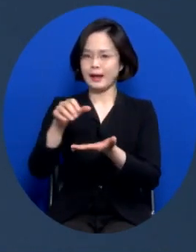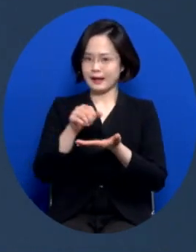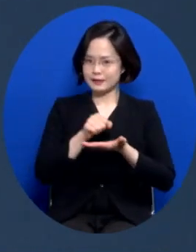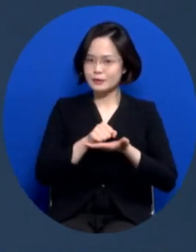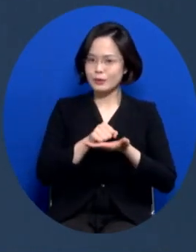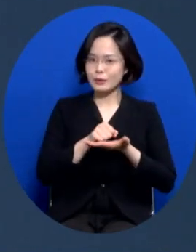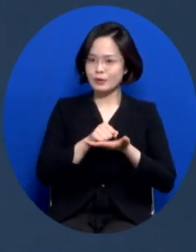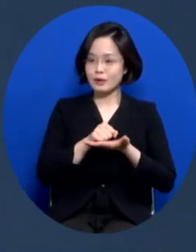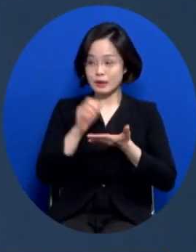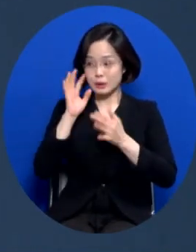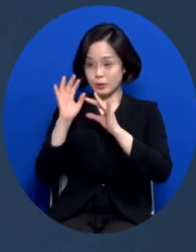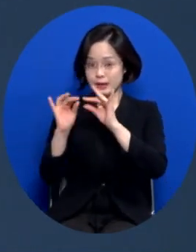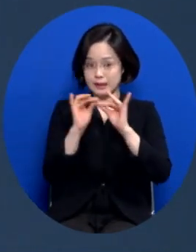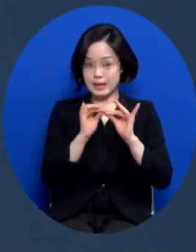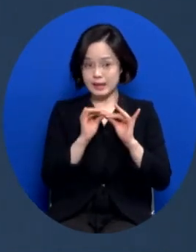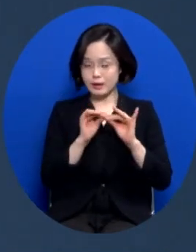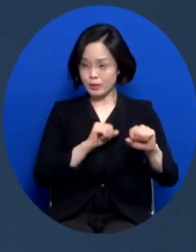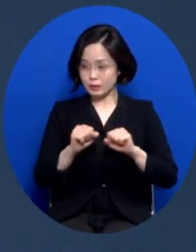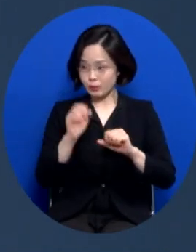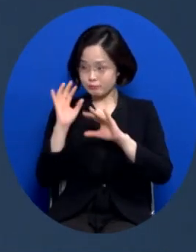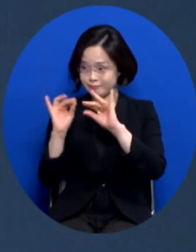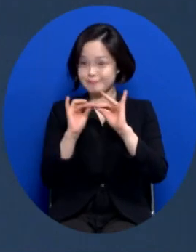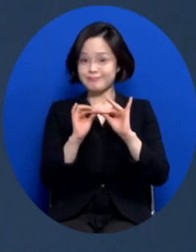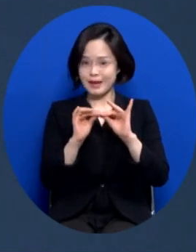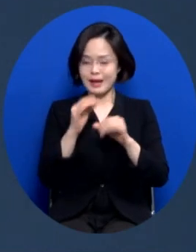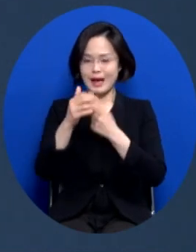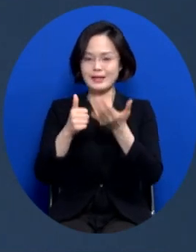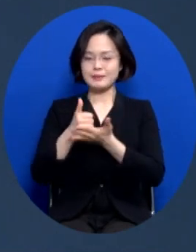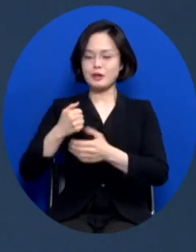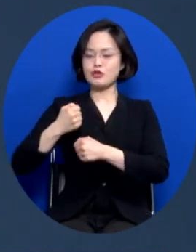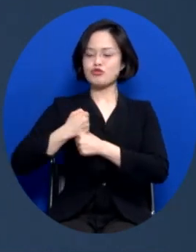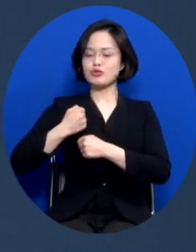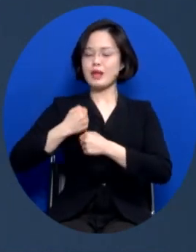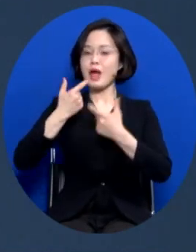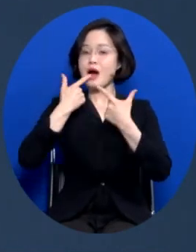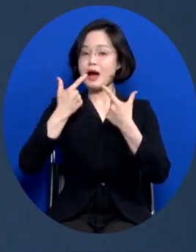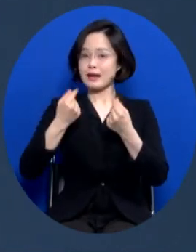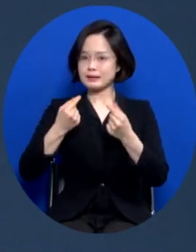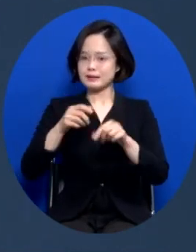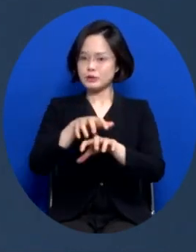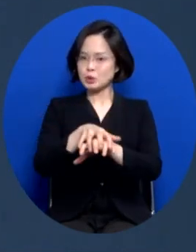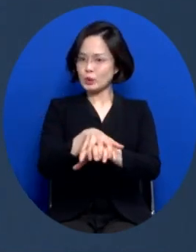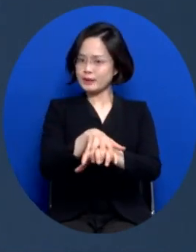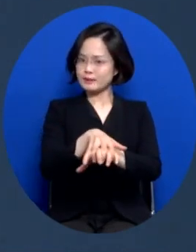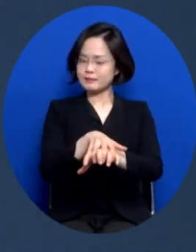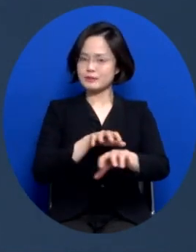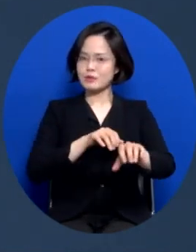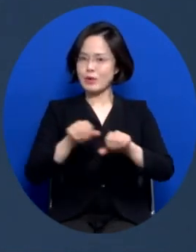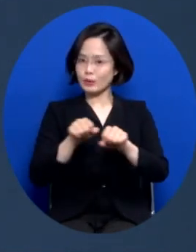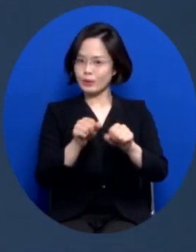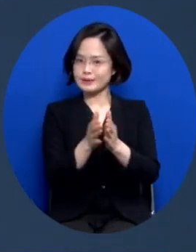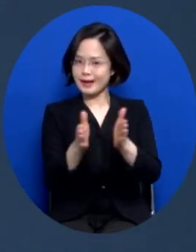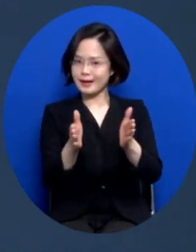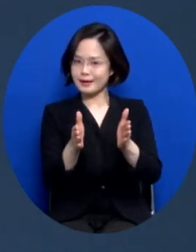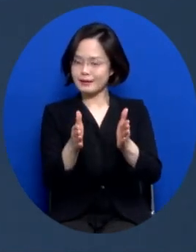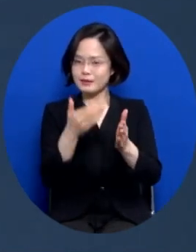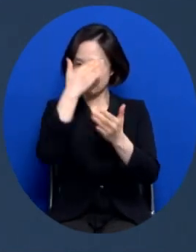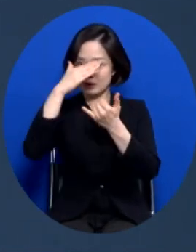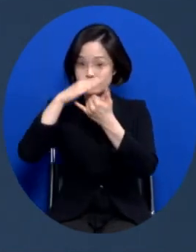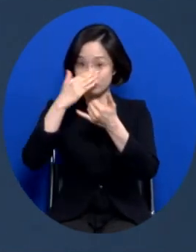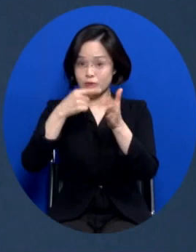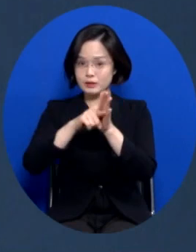또 하나님의 군대를 양성하고 이들에게 바른 가치관을